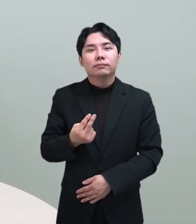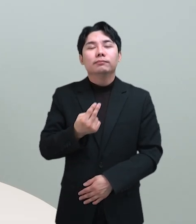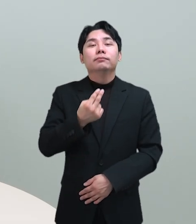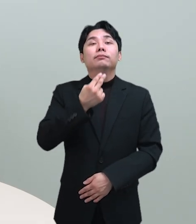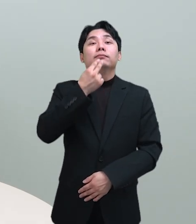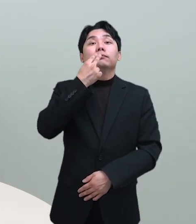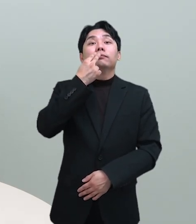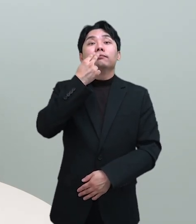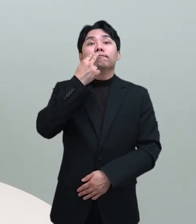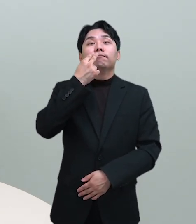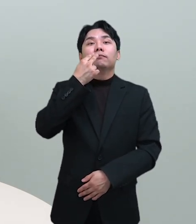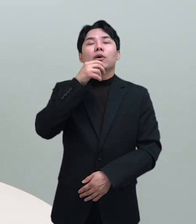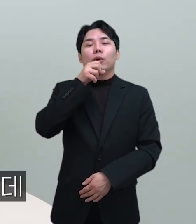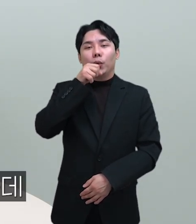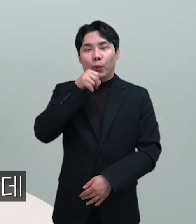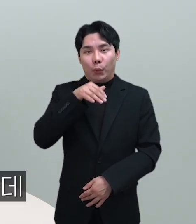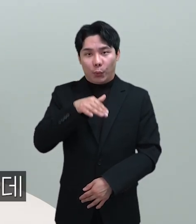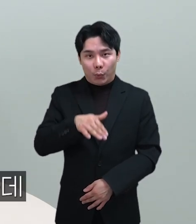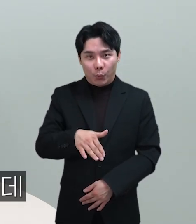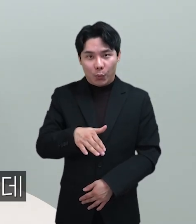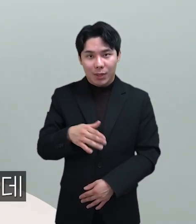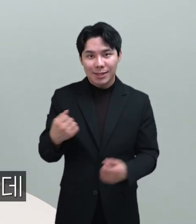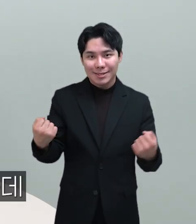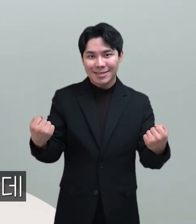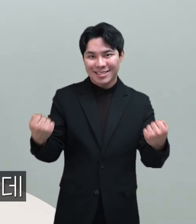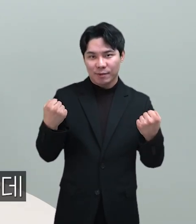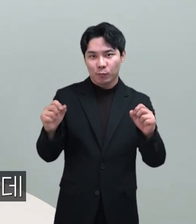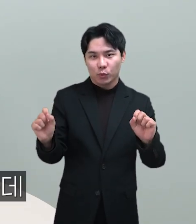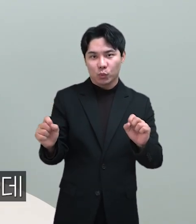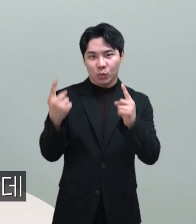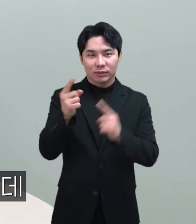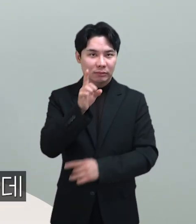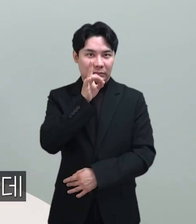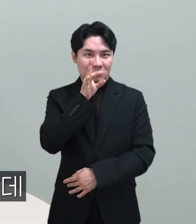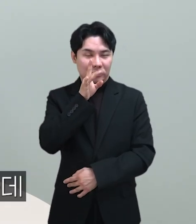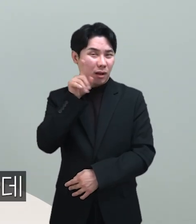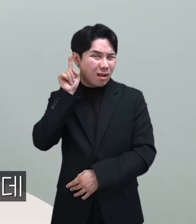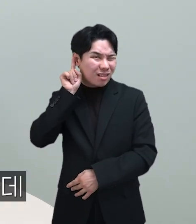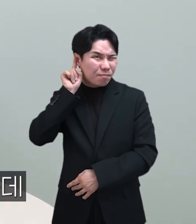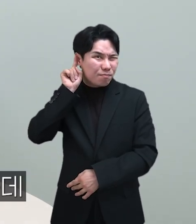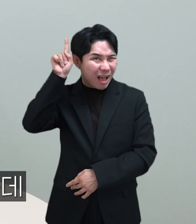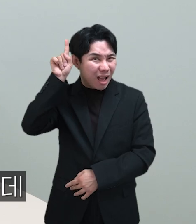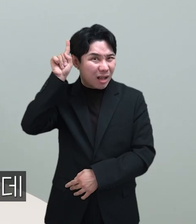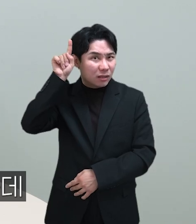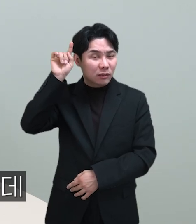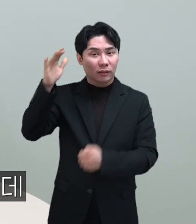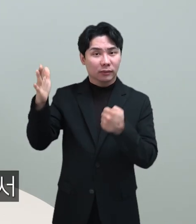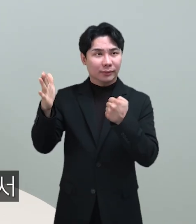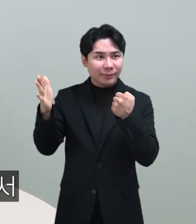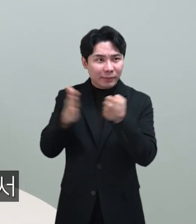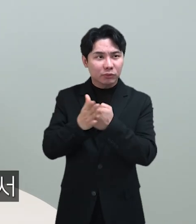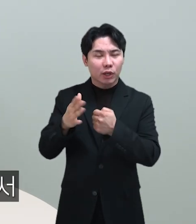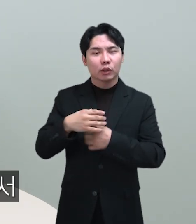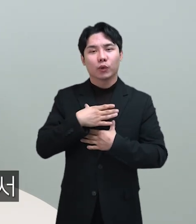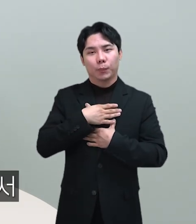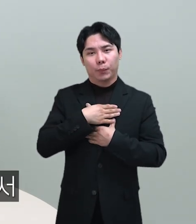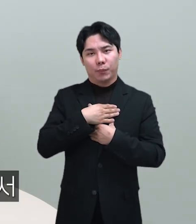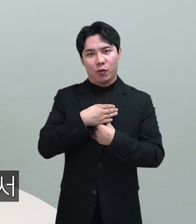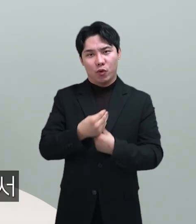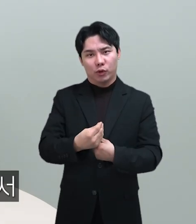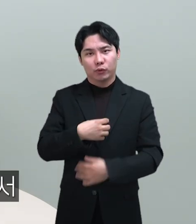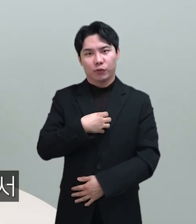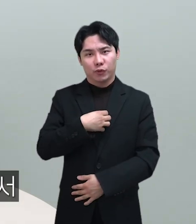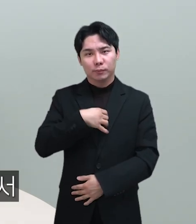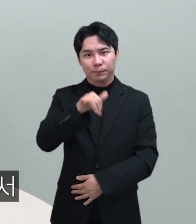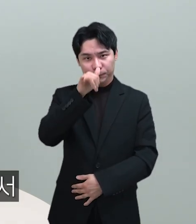하반신의 다리의 큰 근육들이나 중심 코어 근육들은 걷고 또 돌아다니는데 그런 일상생활 하는데 가장